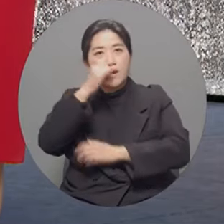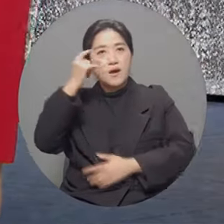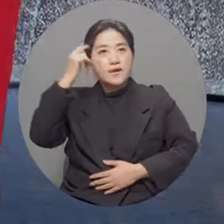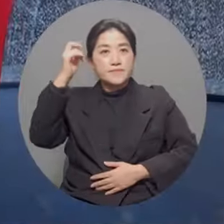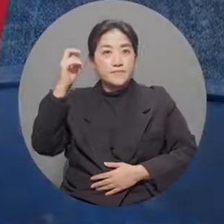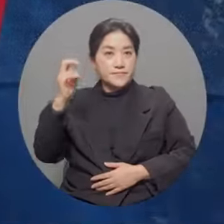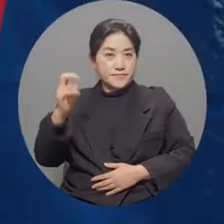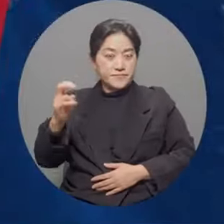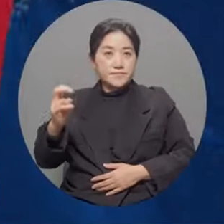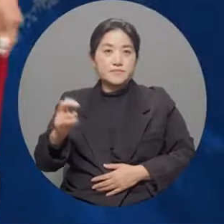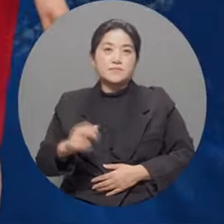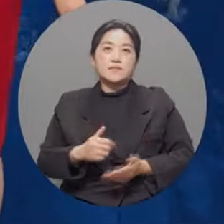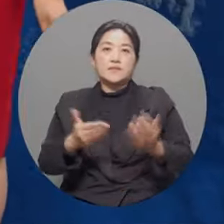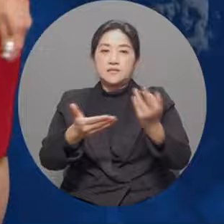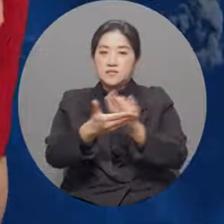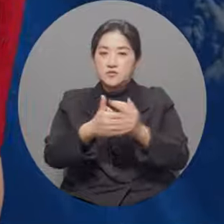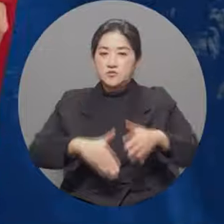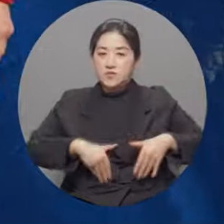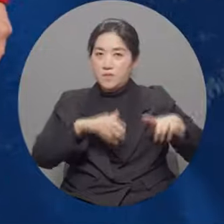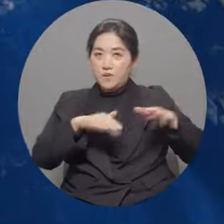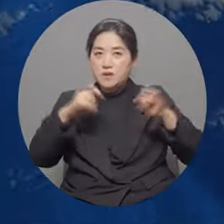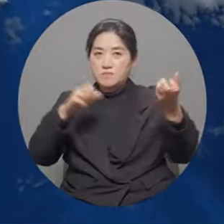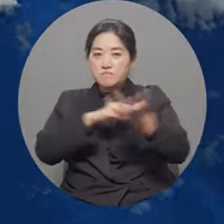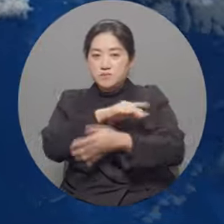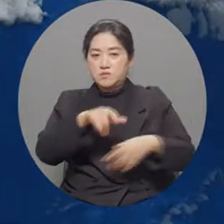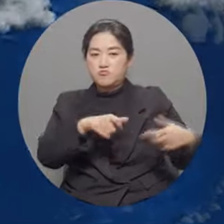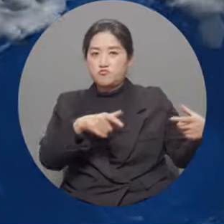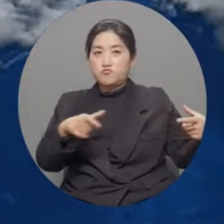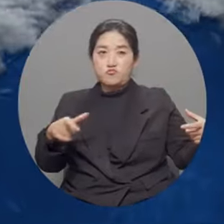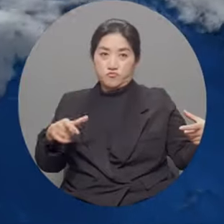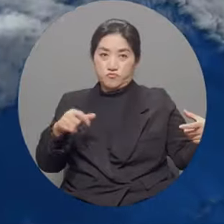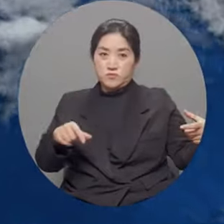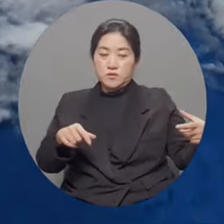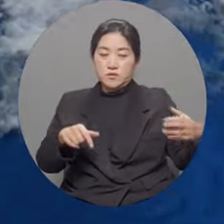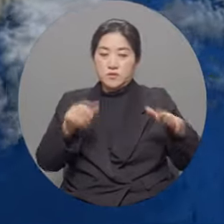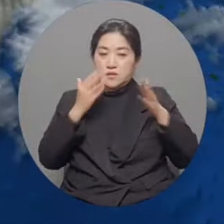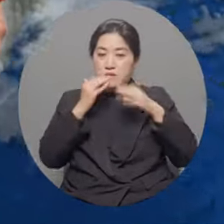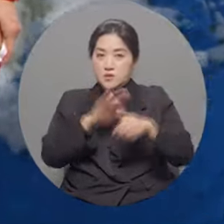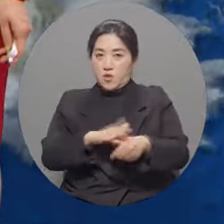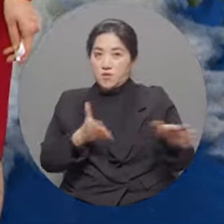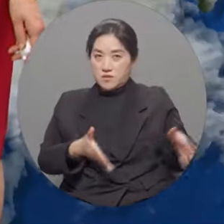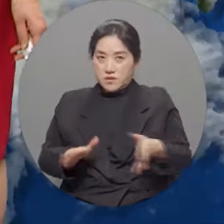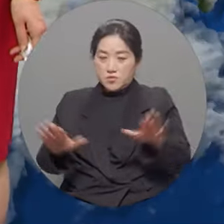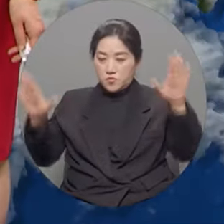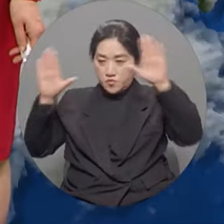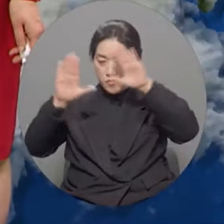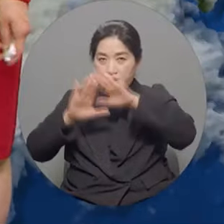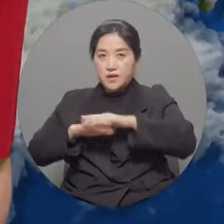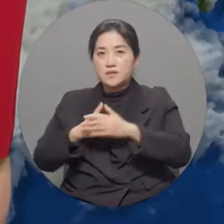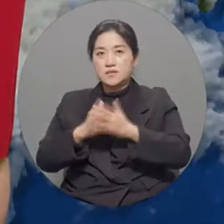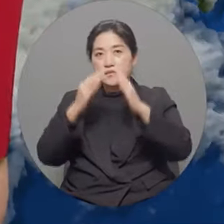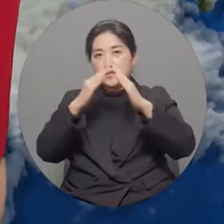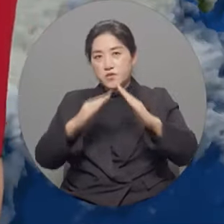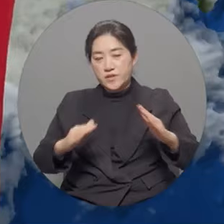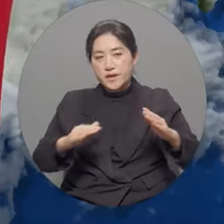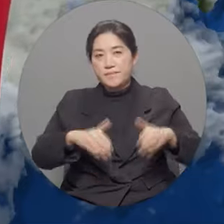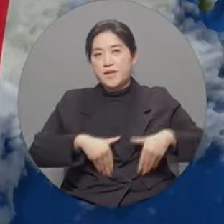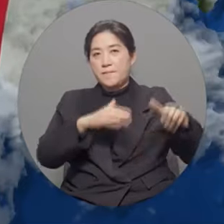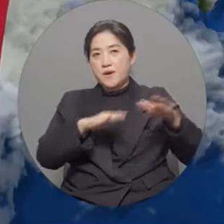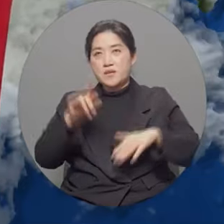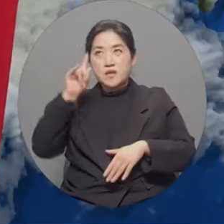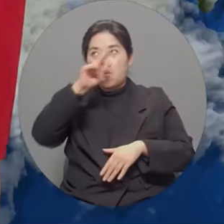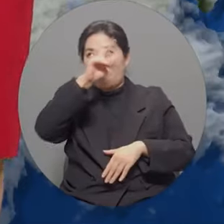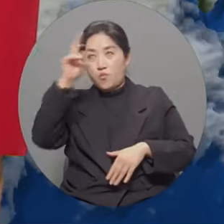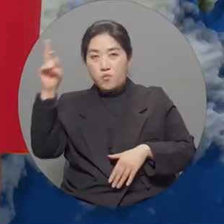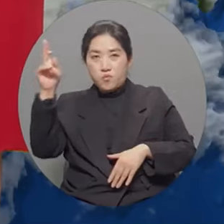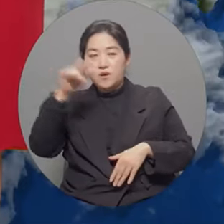보입니다. 아직 제주와 남해안으로는 비구름이 자리해 있는데요. 경상도 지방은 오늘 밤까지, 전남 남해안은 내일